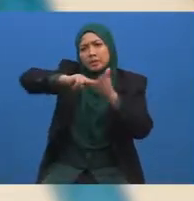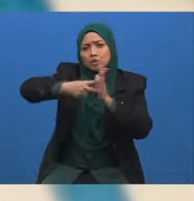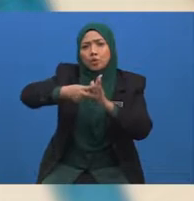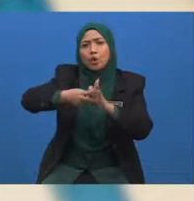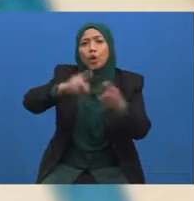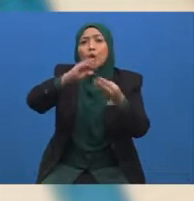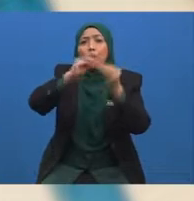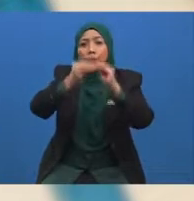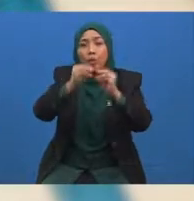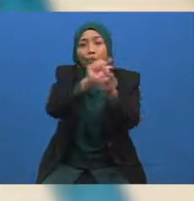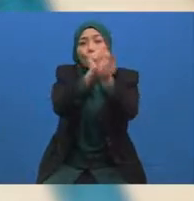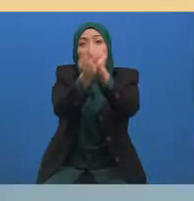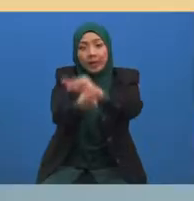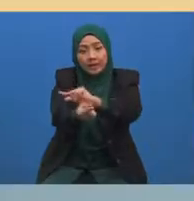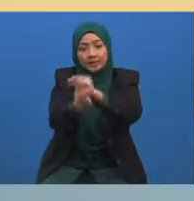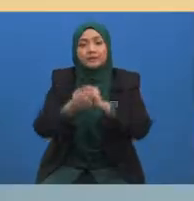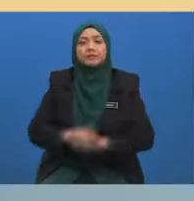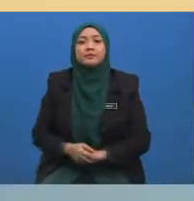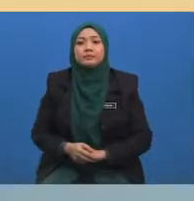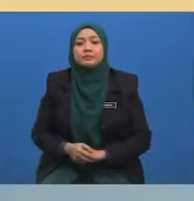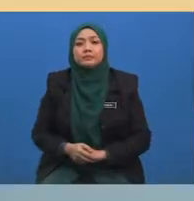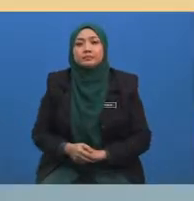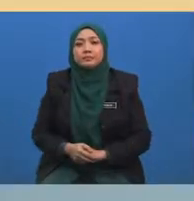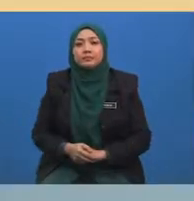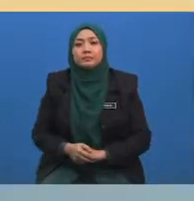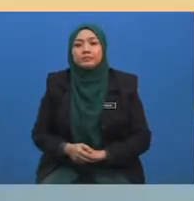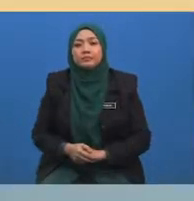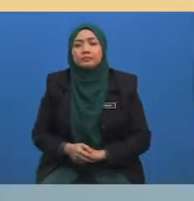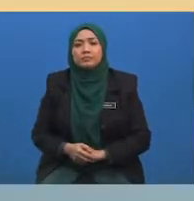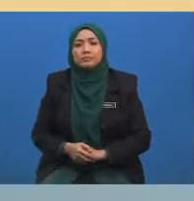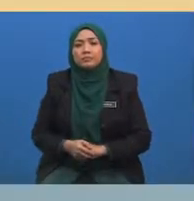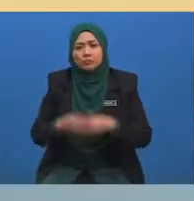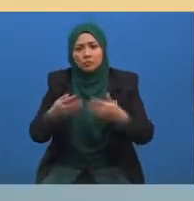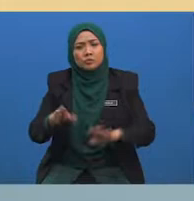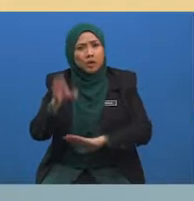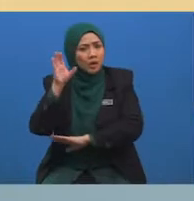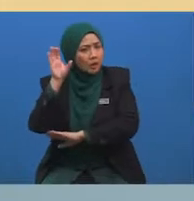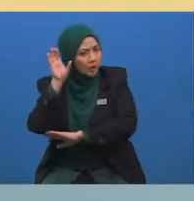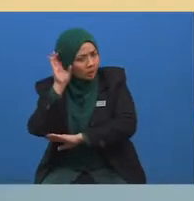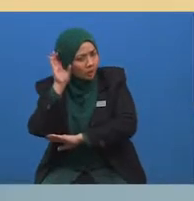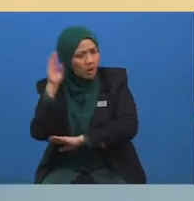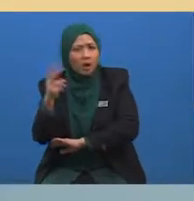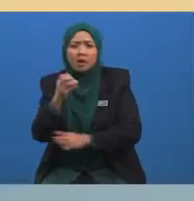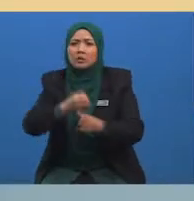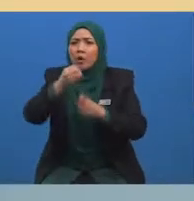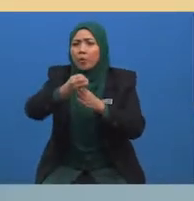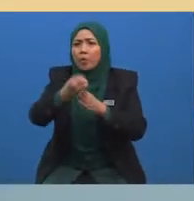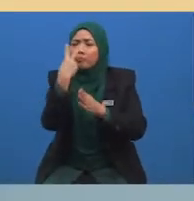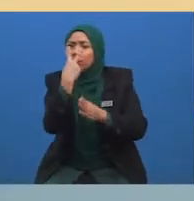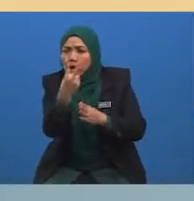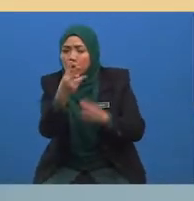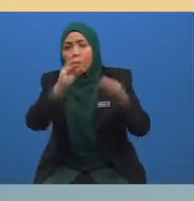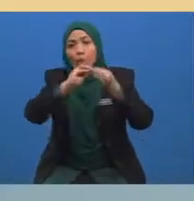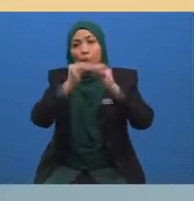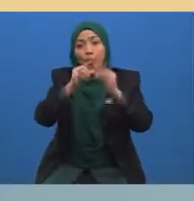nombor gubahan? Adakah murid-murid pernah mendengar atau melihat nombor